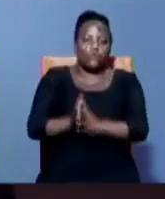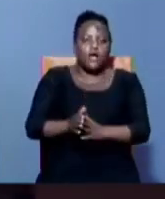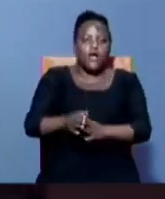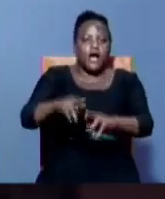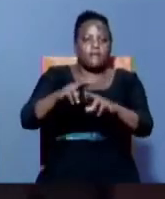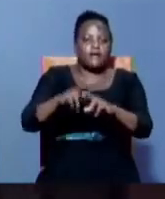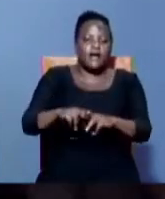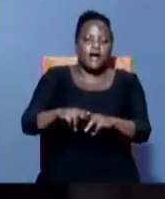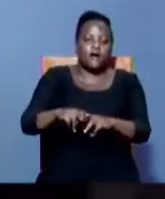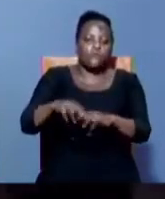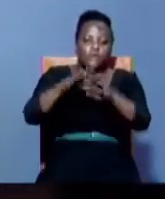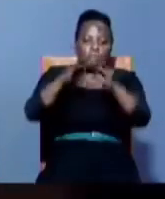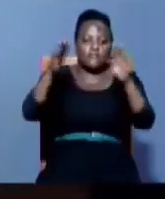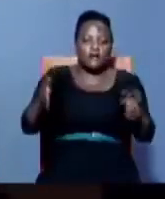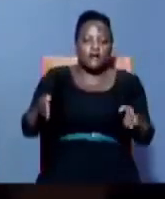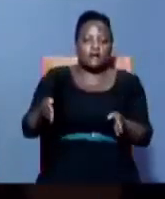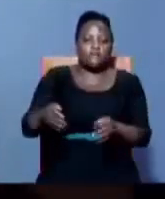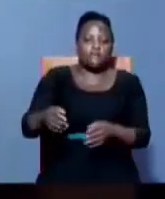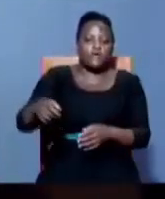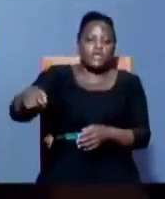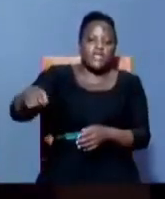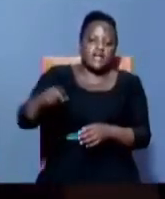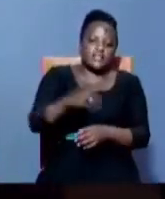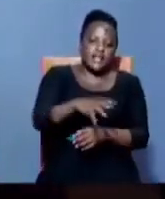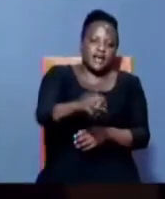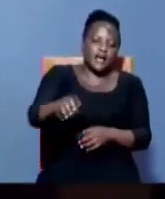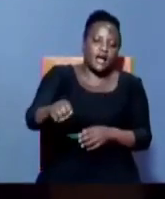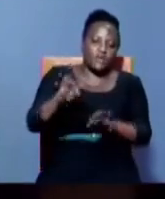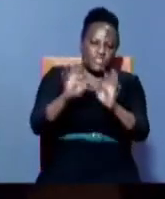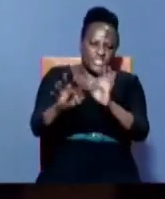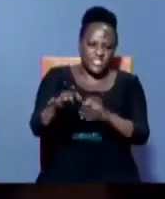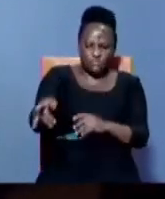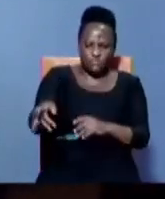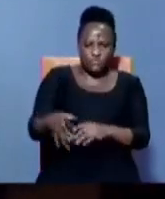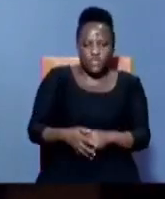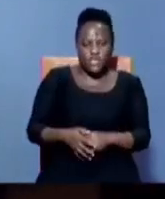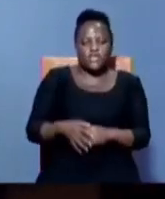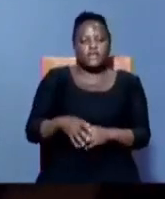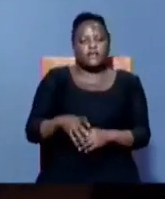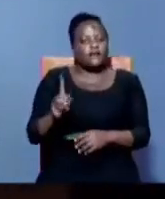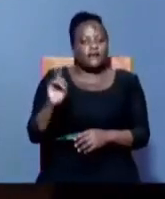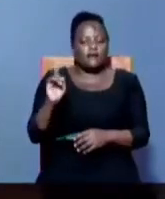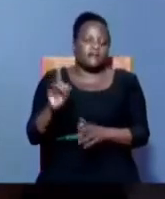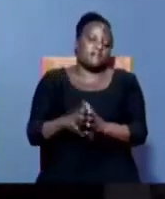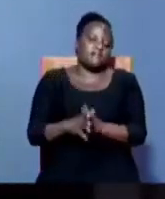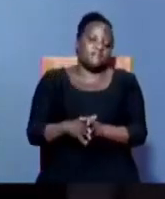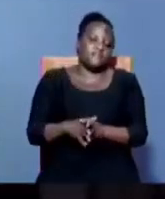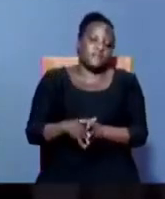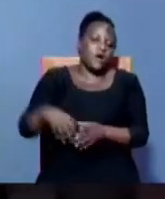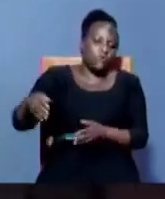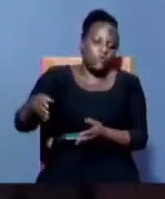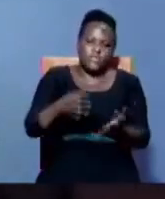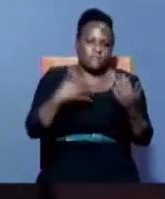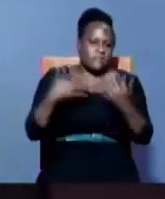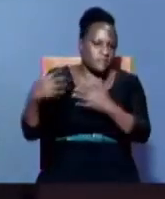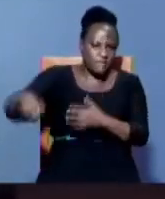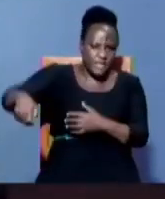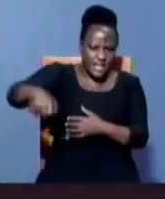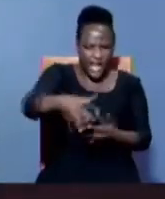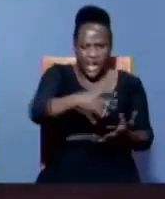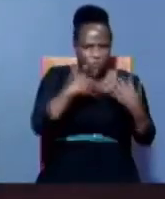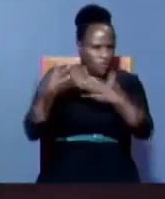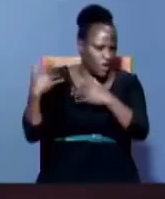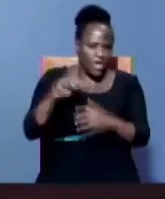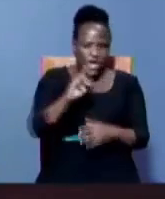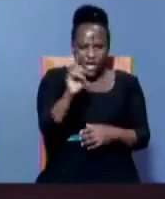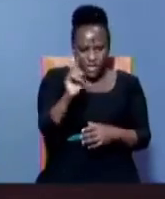ya sadaka ya kuteketezwa kule katika hema ya kutania. Hautamkuta Mungu ameketi kwenye birika la kuogea, ingawa liko katika